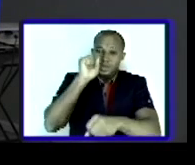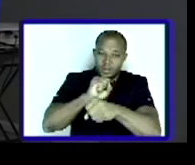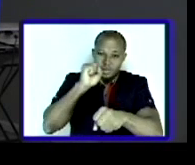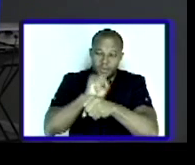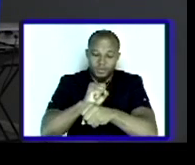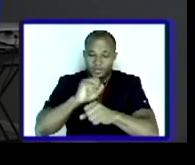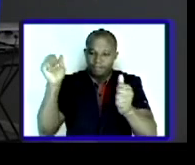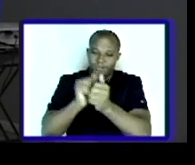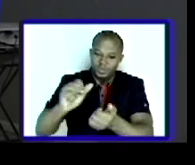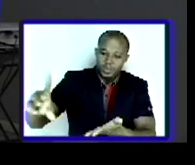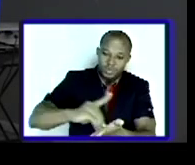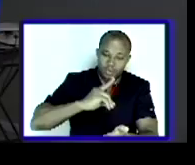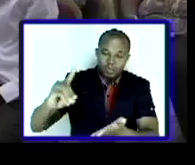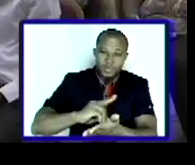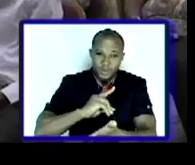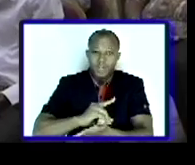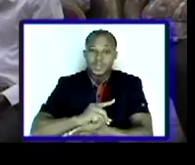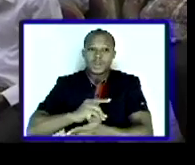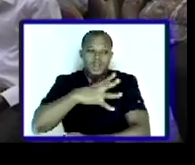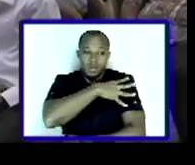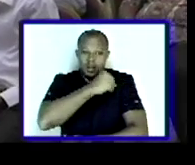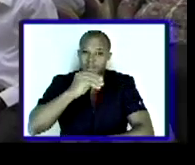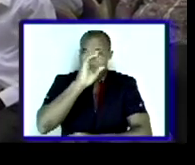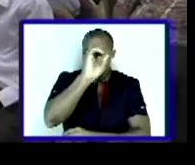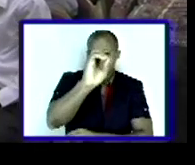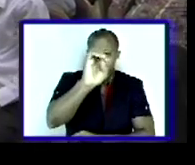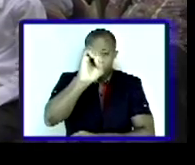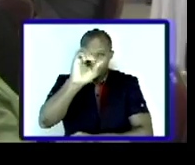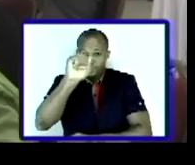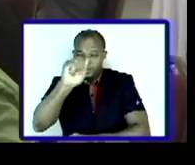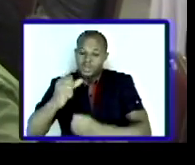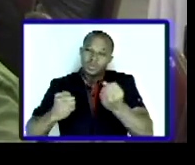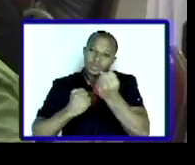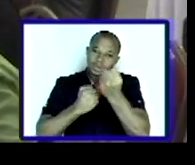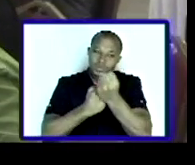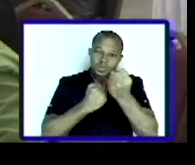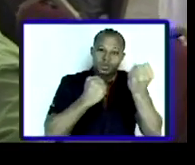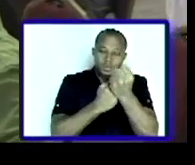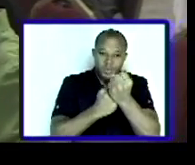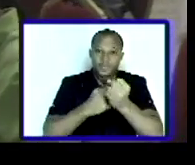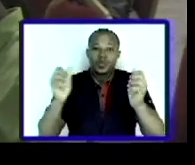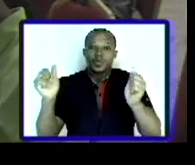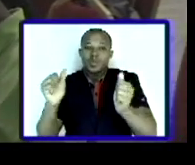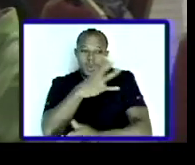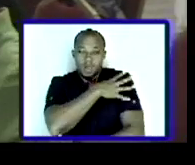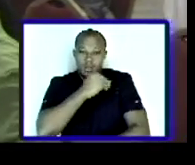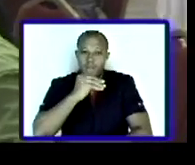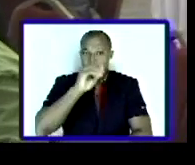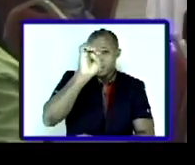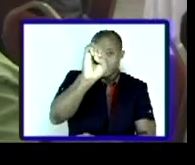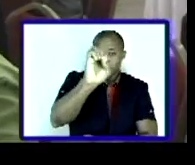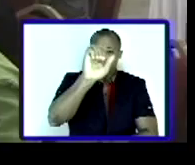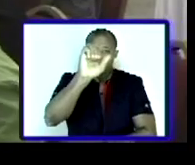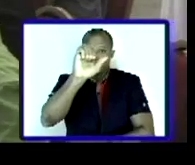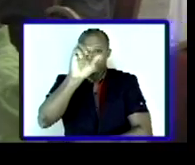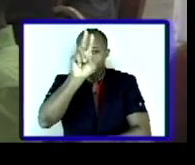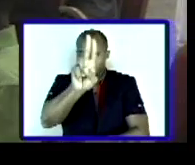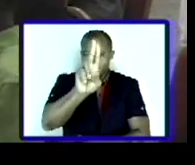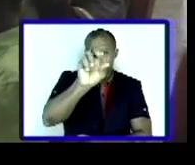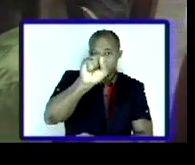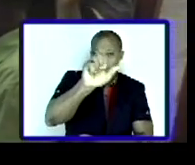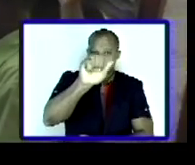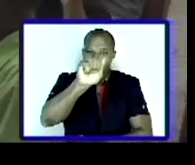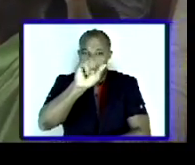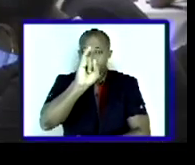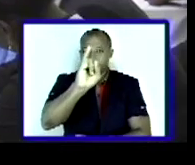ça. Alors que OEA te bay support technique et puis USAID te bay bourad l'argent. Module si la destiné